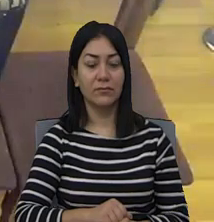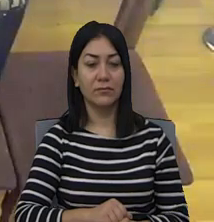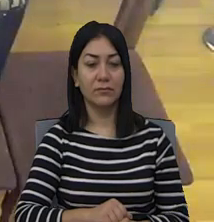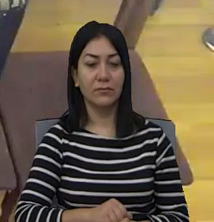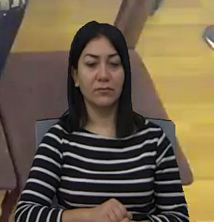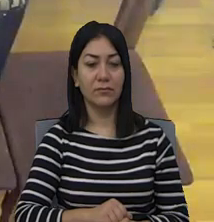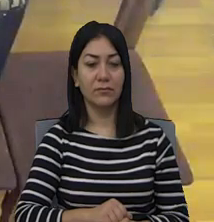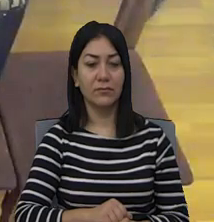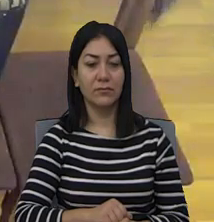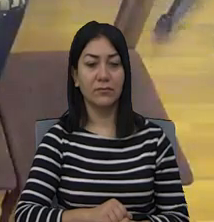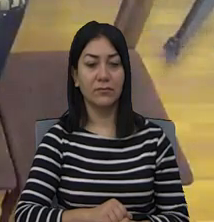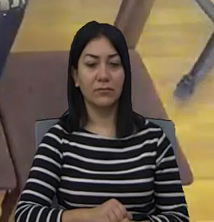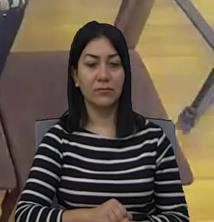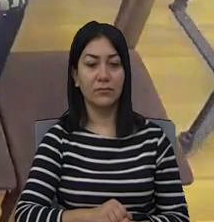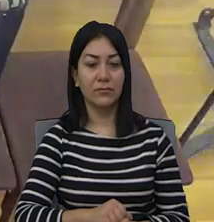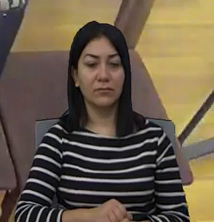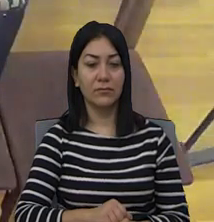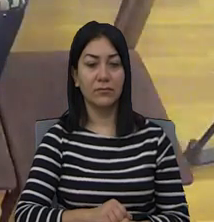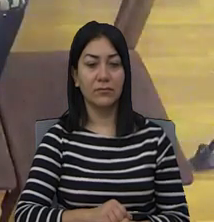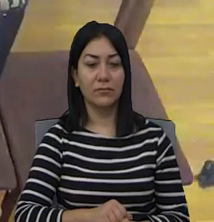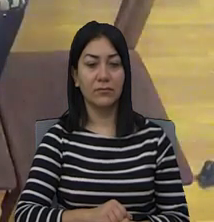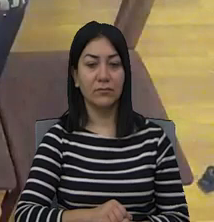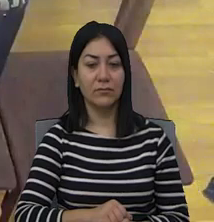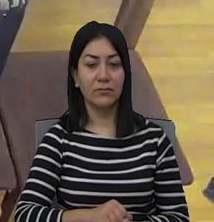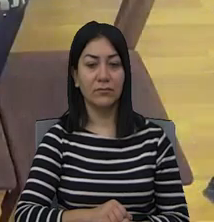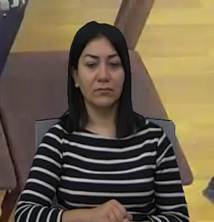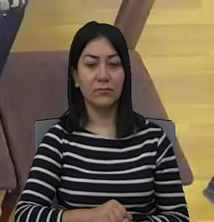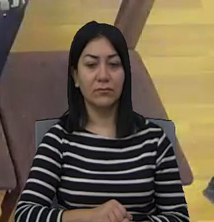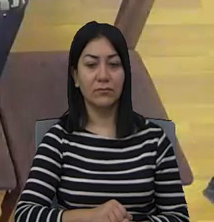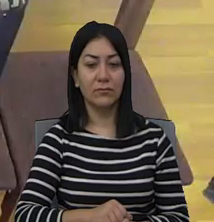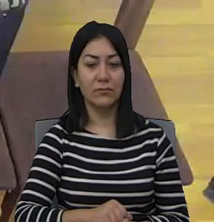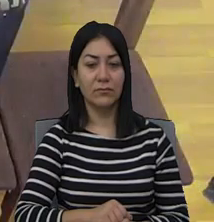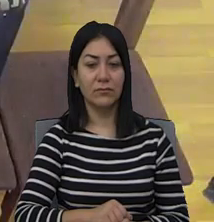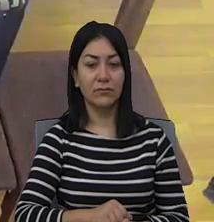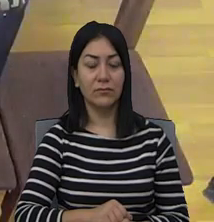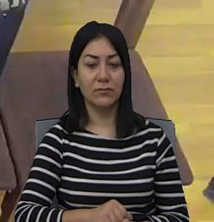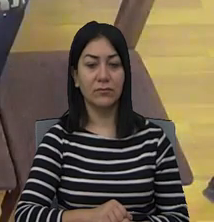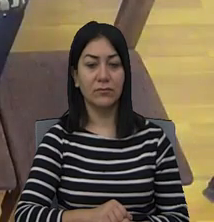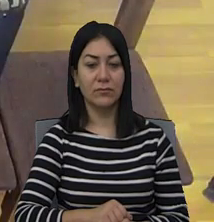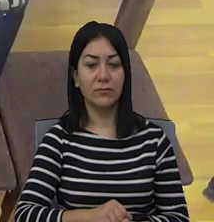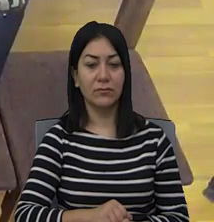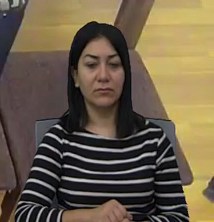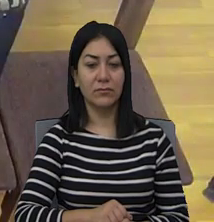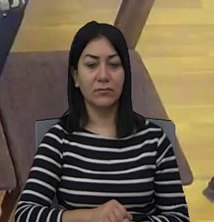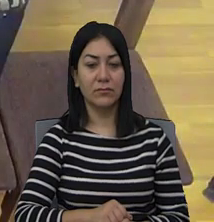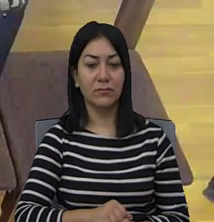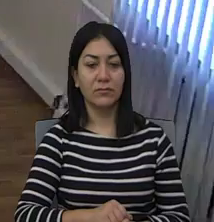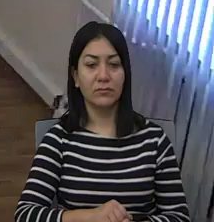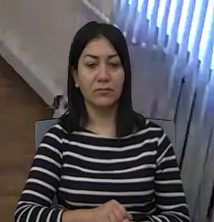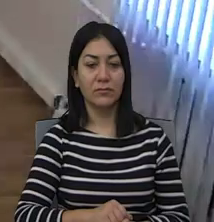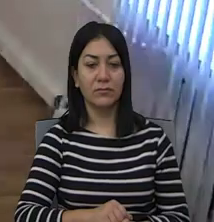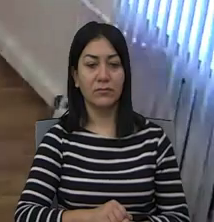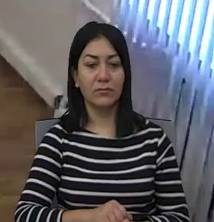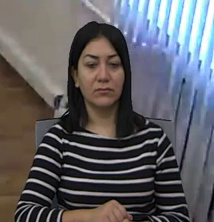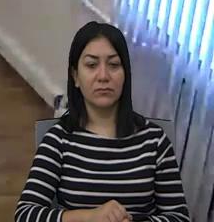reach out to the public, to the political parties, for them to understand the legal framework of